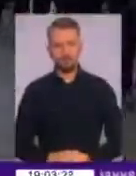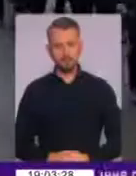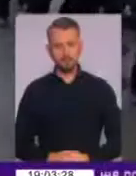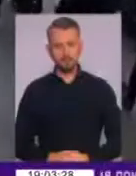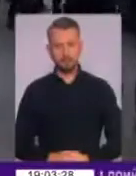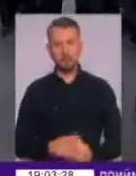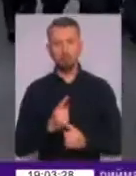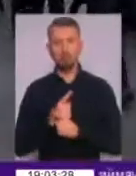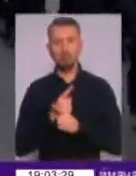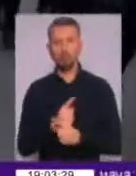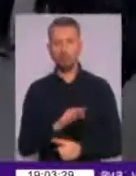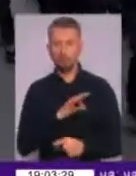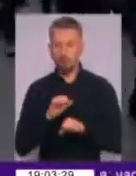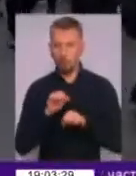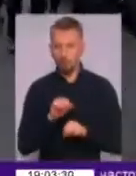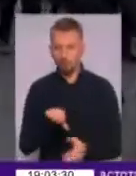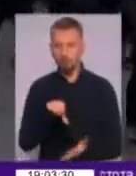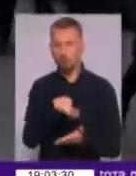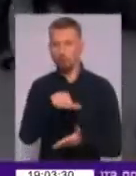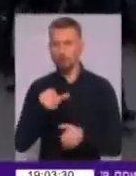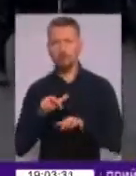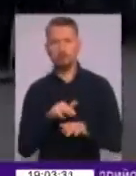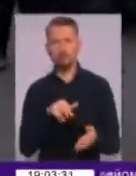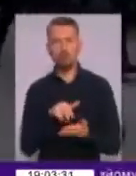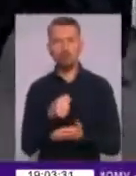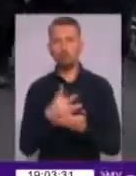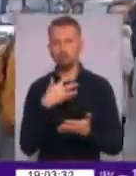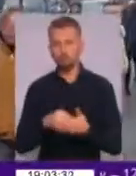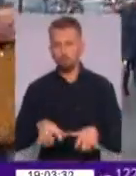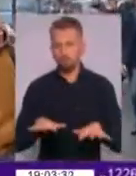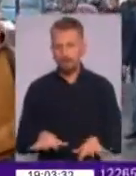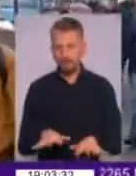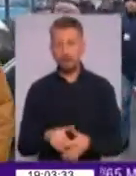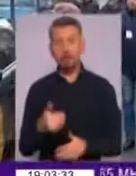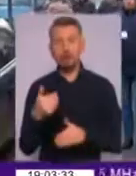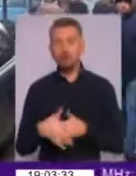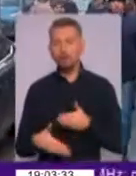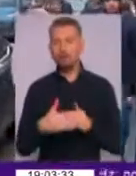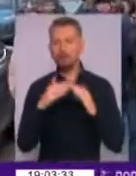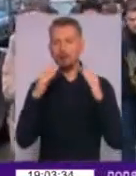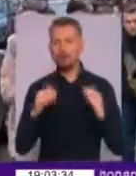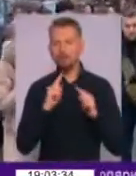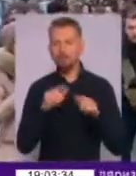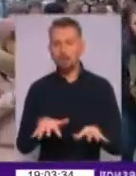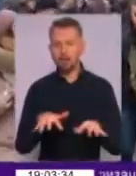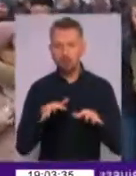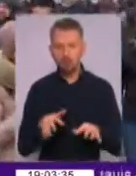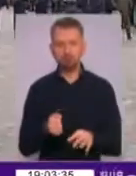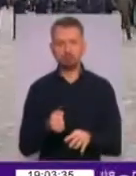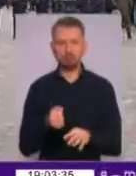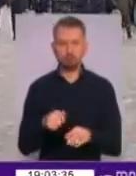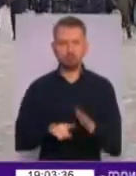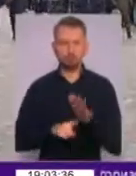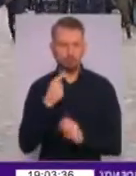У супроводі правоохоронців учасники маршу доходять до свого місця призначення. Вже під стінами парламенту утворюється кількатисячний